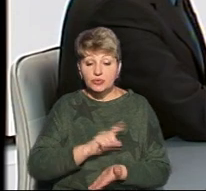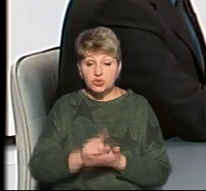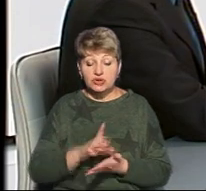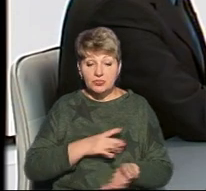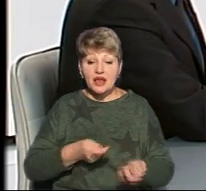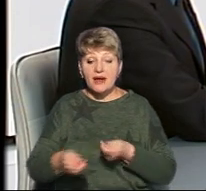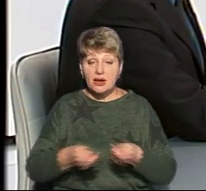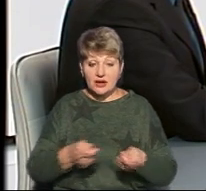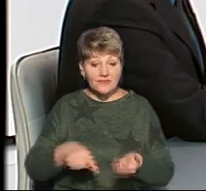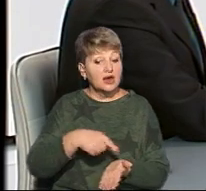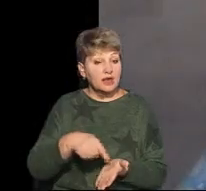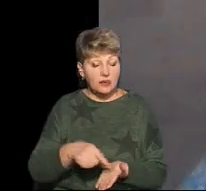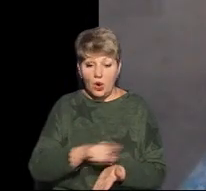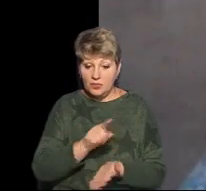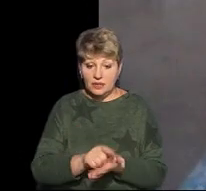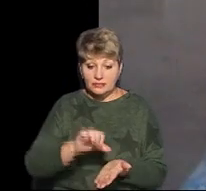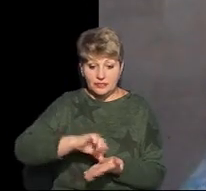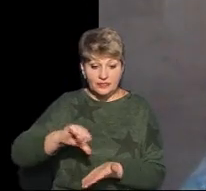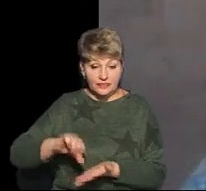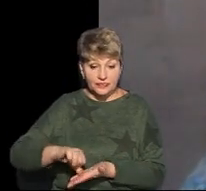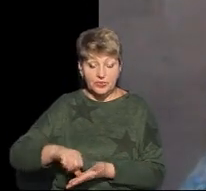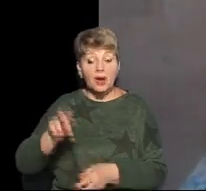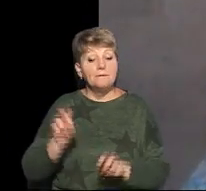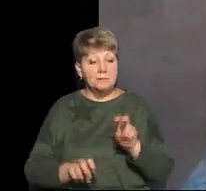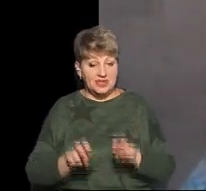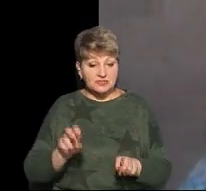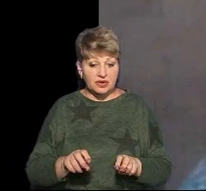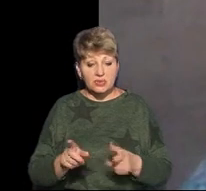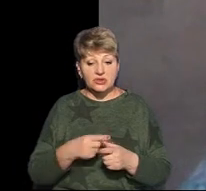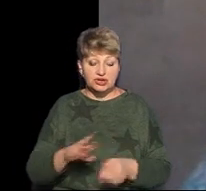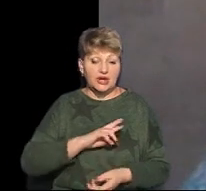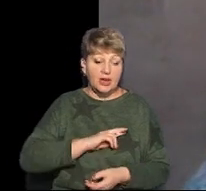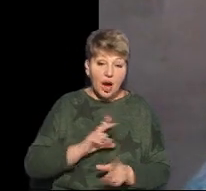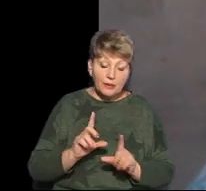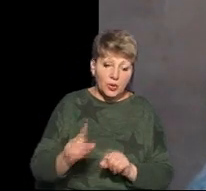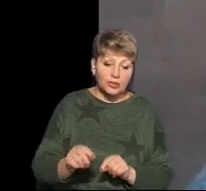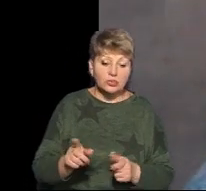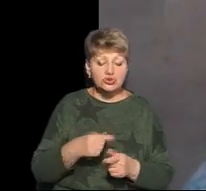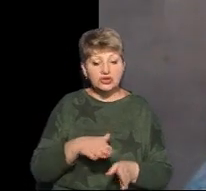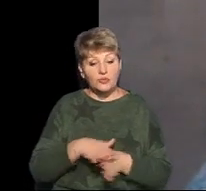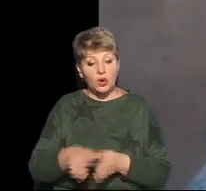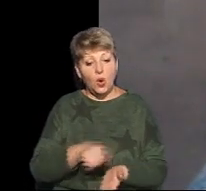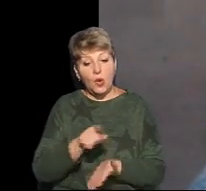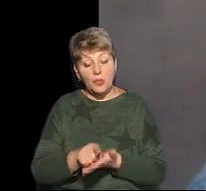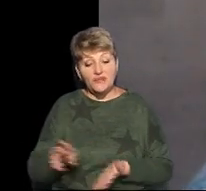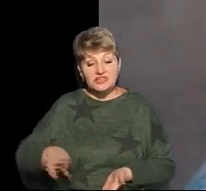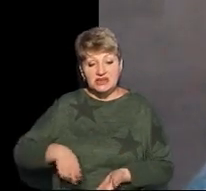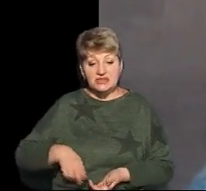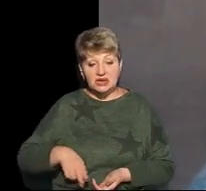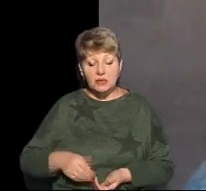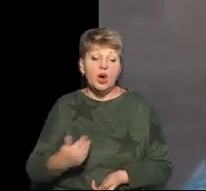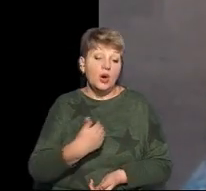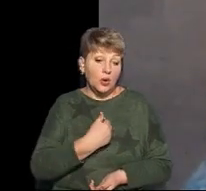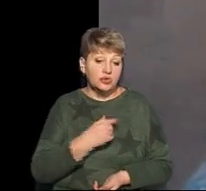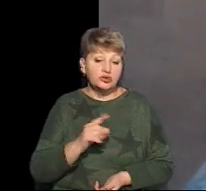керівники міста, безумовно, представник підприємства там, чи я поїду, чи виконуючий обов'язки директора.